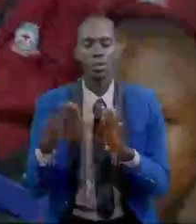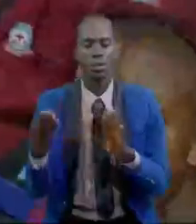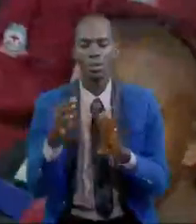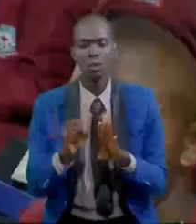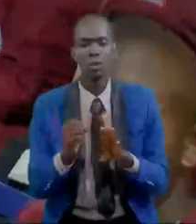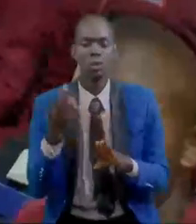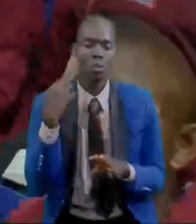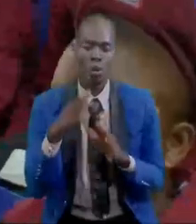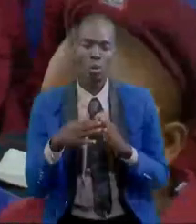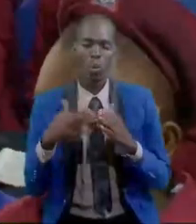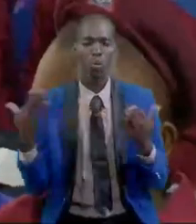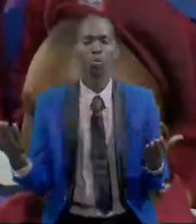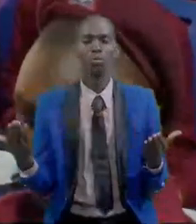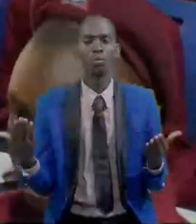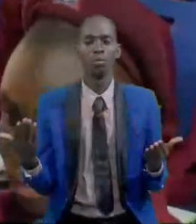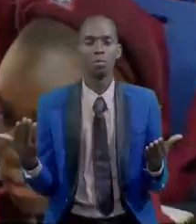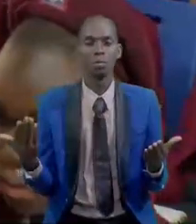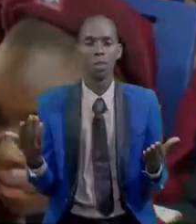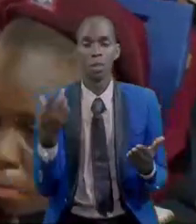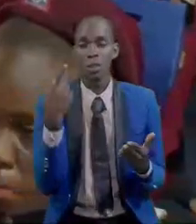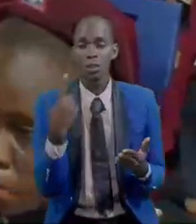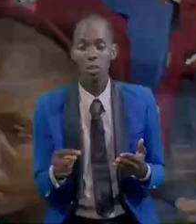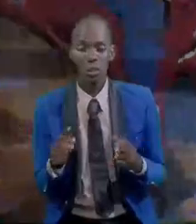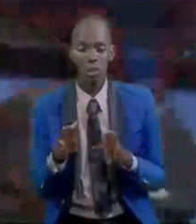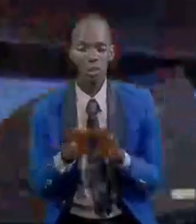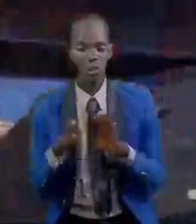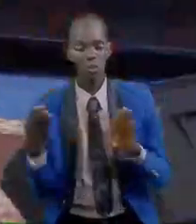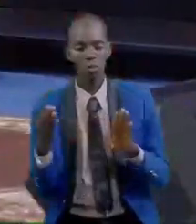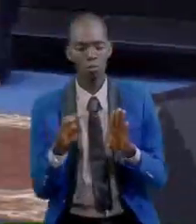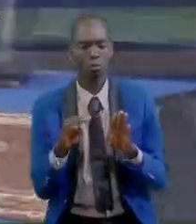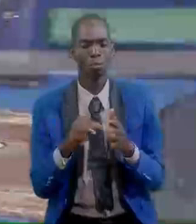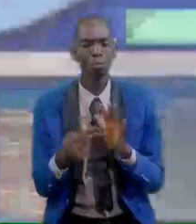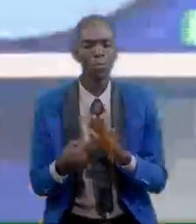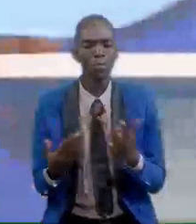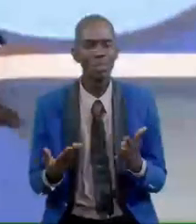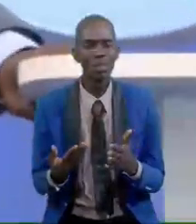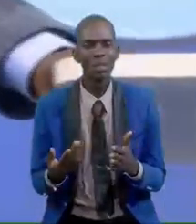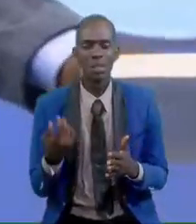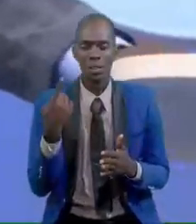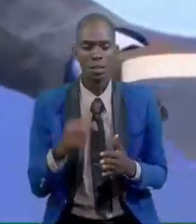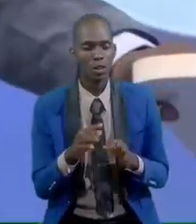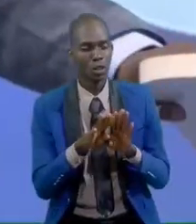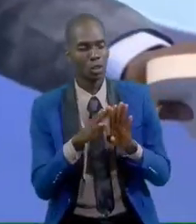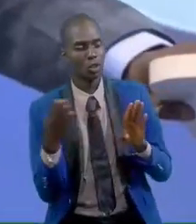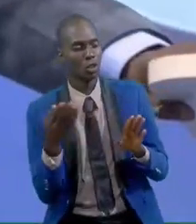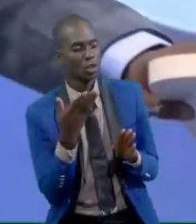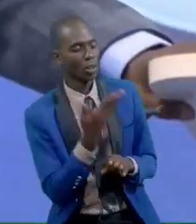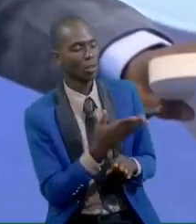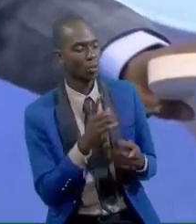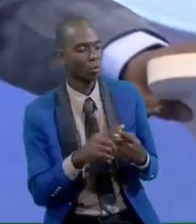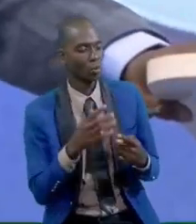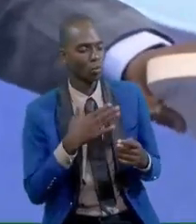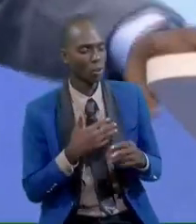toutes les portes s'ouvrirent. Les portes, ça veut dire quoi? La porte ici, à ma